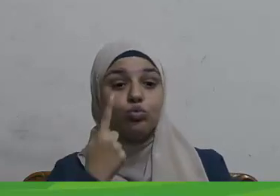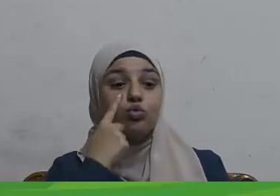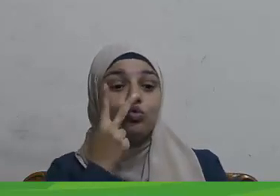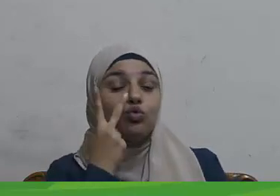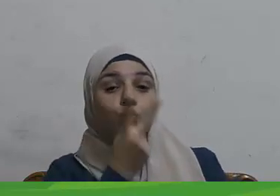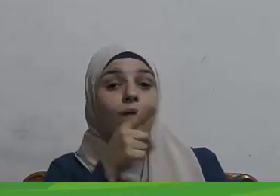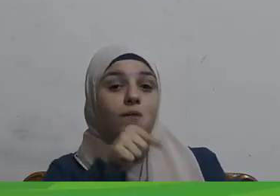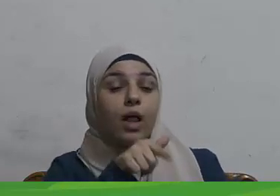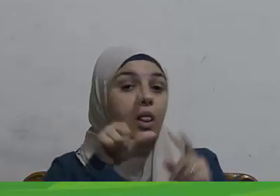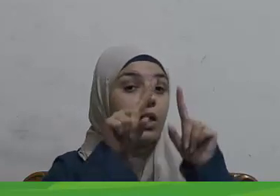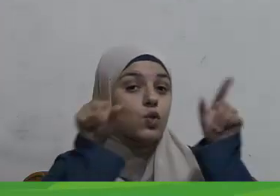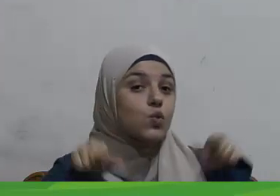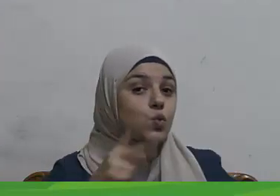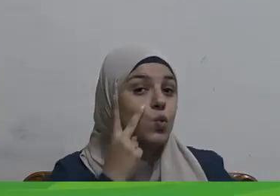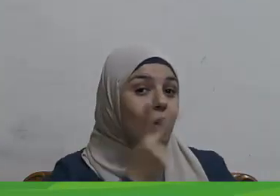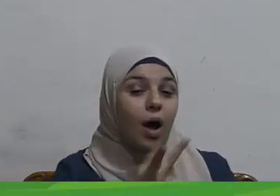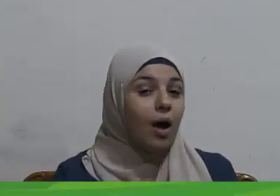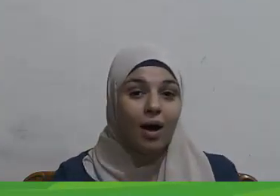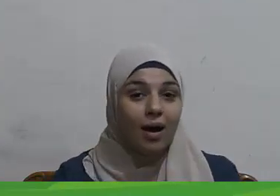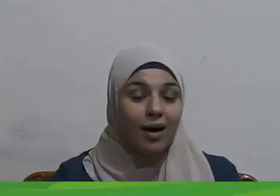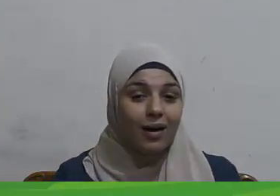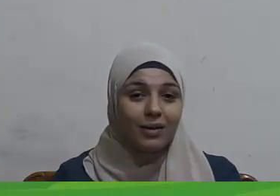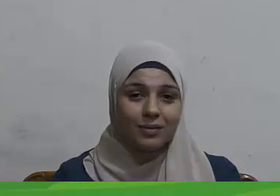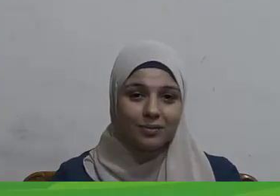ماذا ترى في هذه الصورة؟